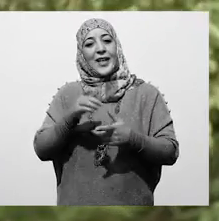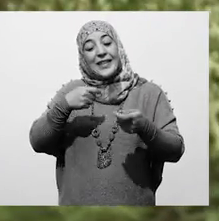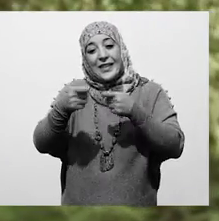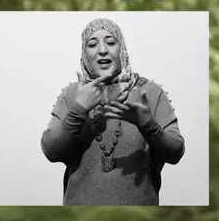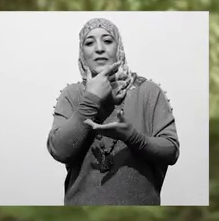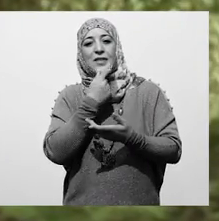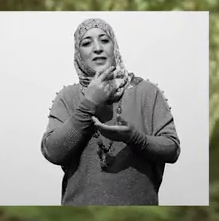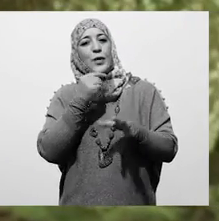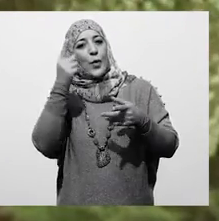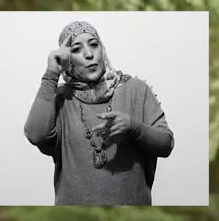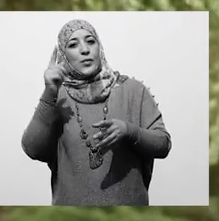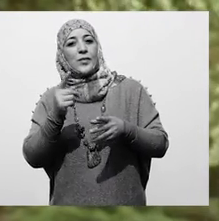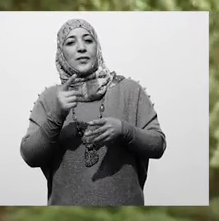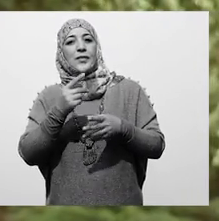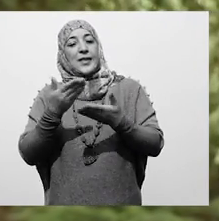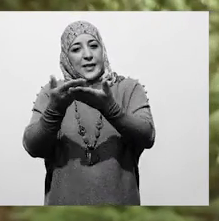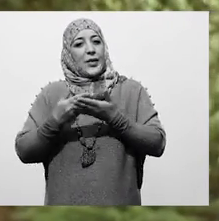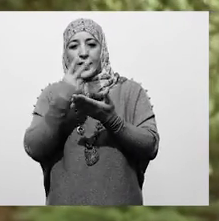fine couche